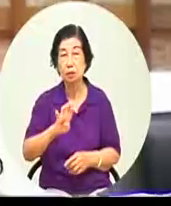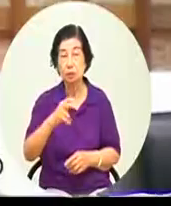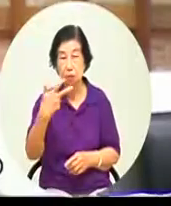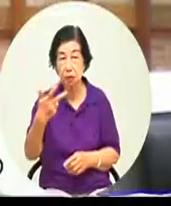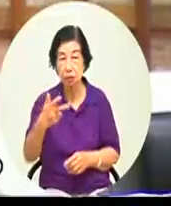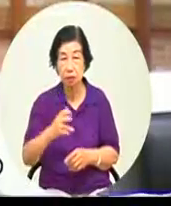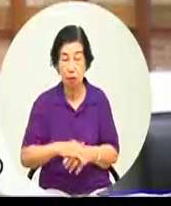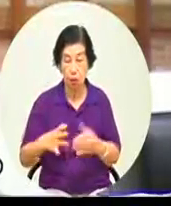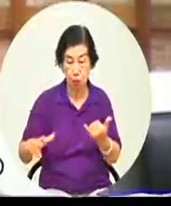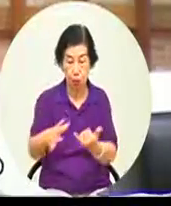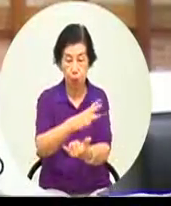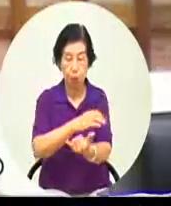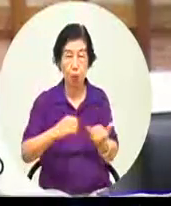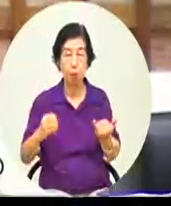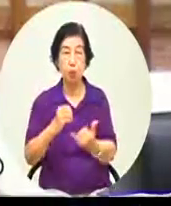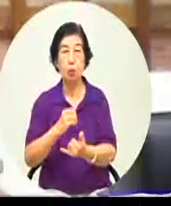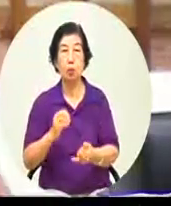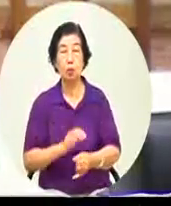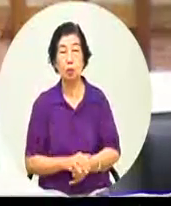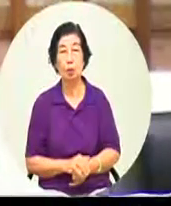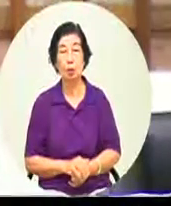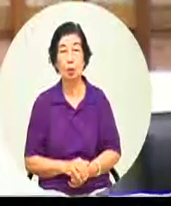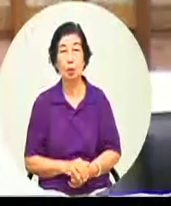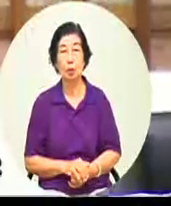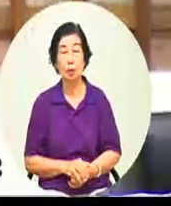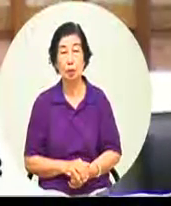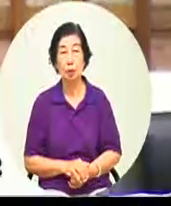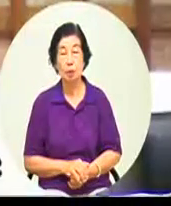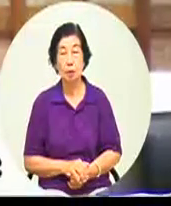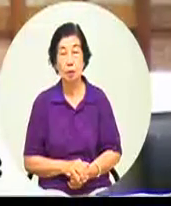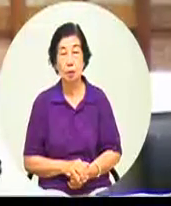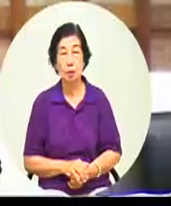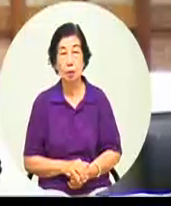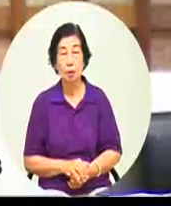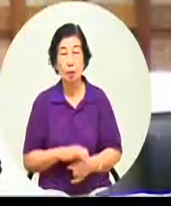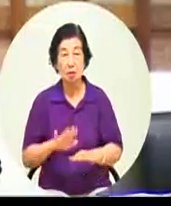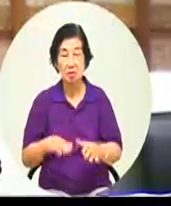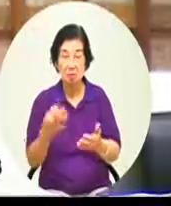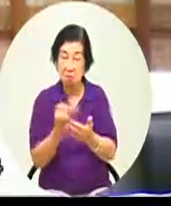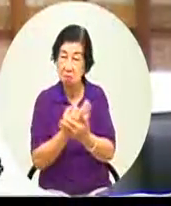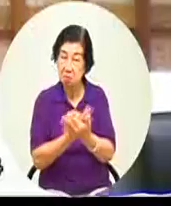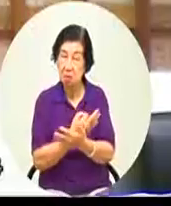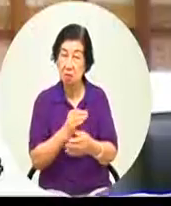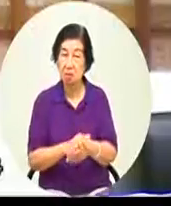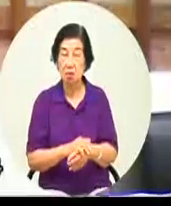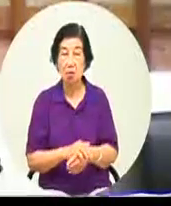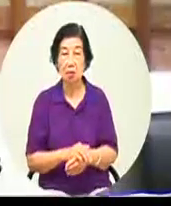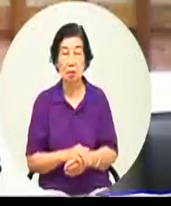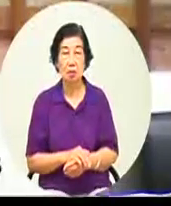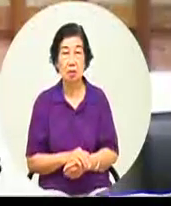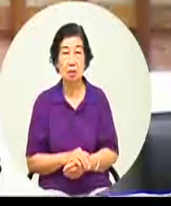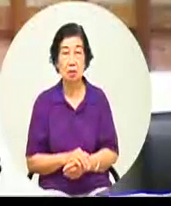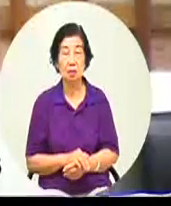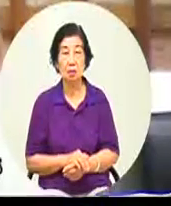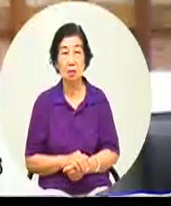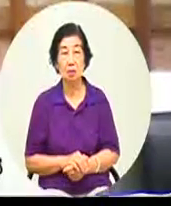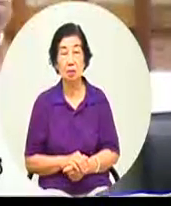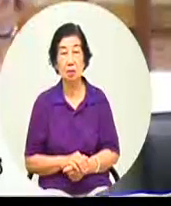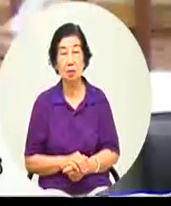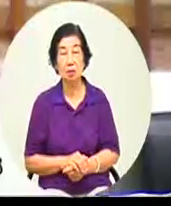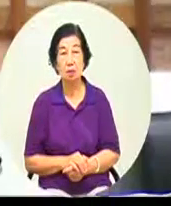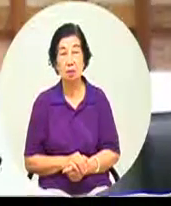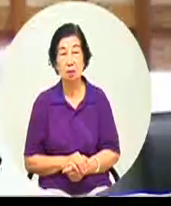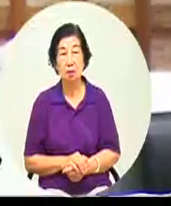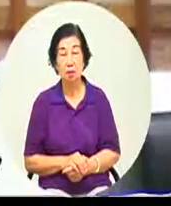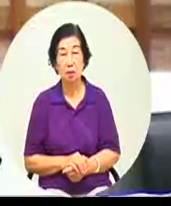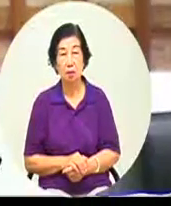国的嘛，全国性的， 这个全国性的， 对，全国。 所以说在这边那么缺乏的状况，这个匮乏的状况之下，我们既然